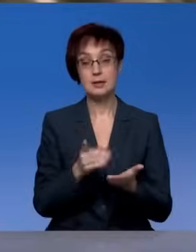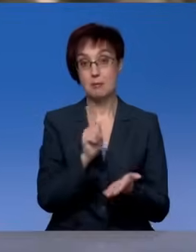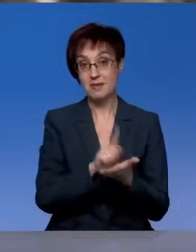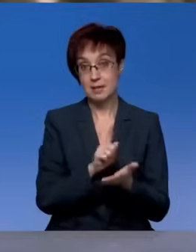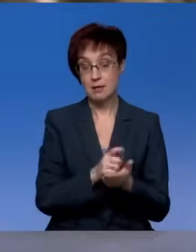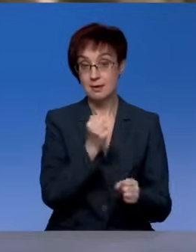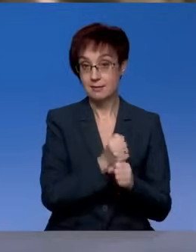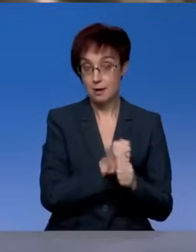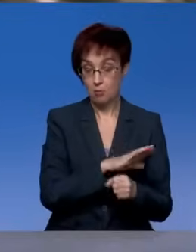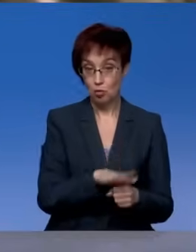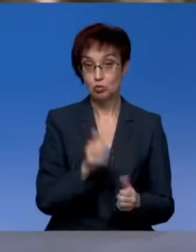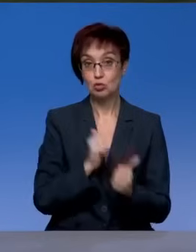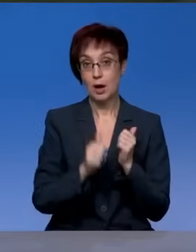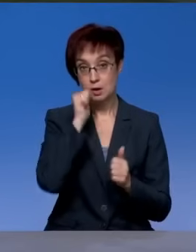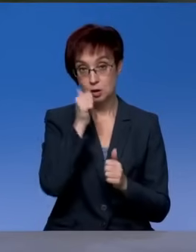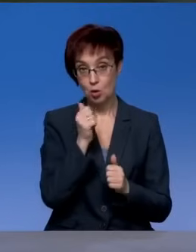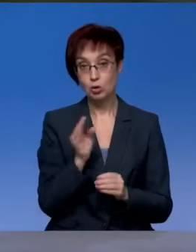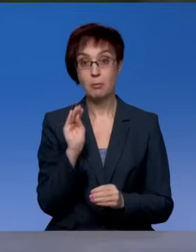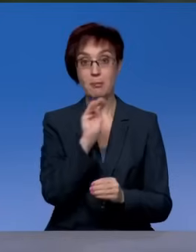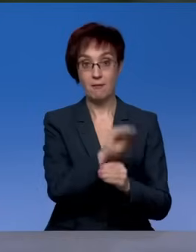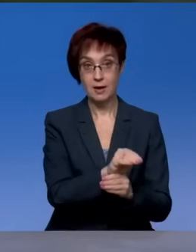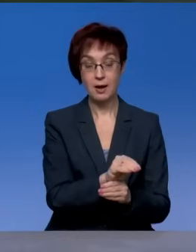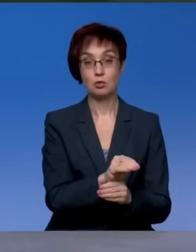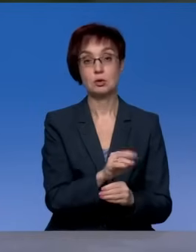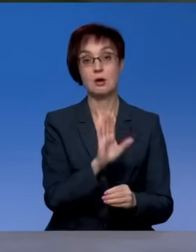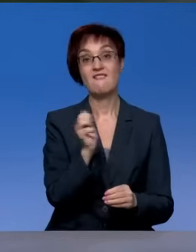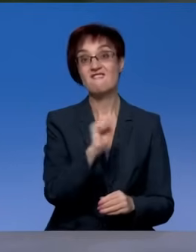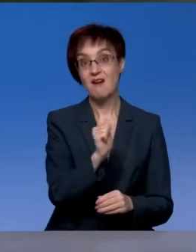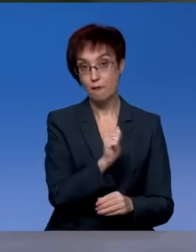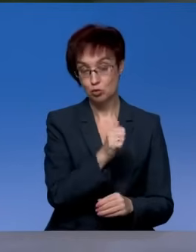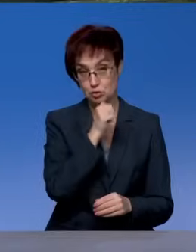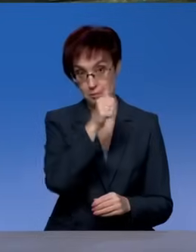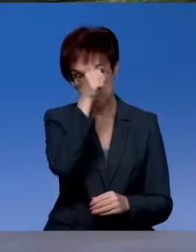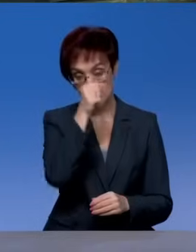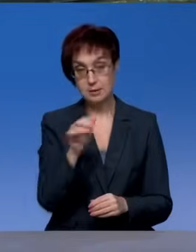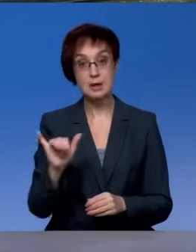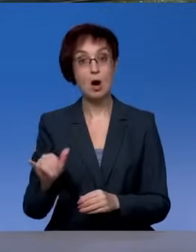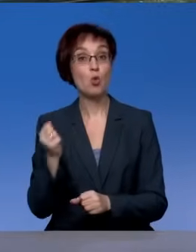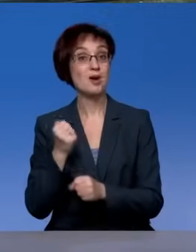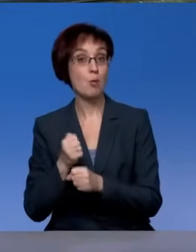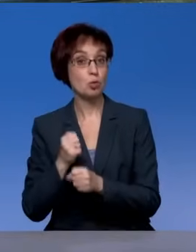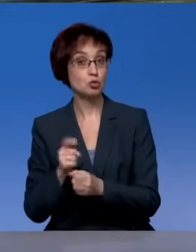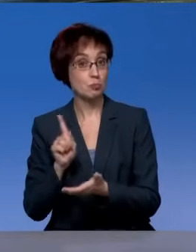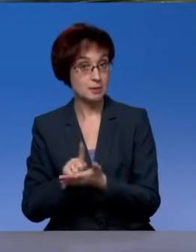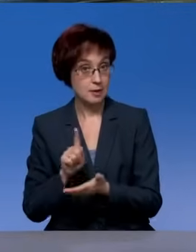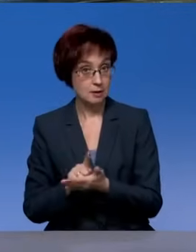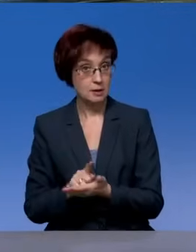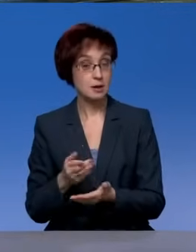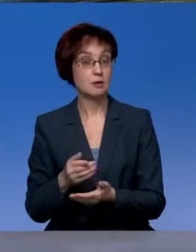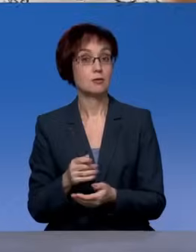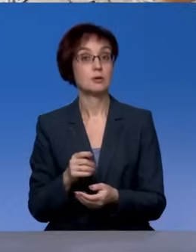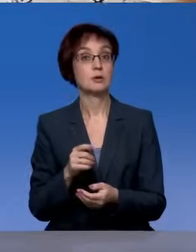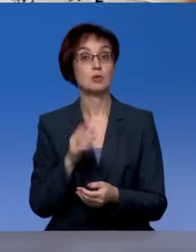августу происходит, а у работающих пенсионеров индексация происходит в тот момент, когда они оставляют работу. В течение